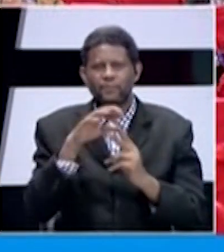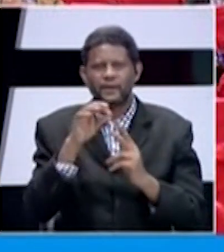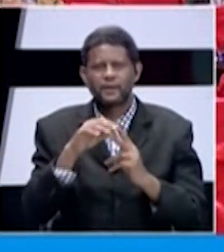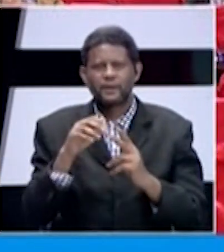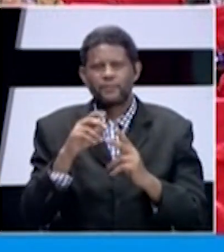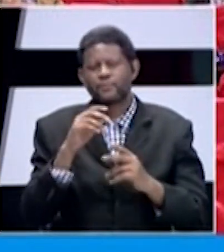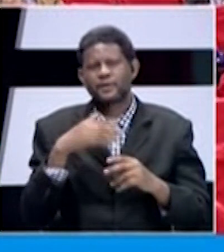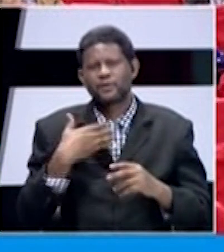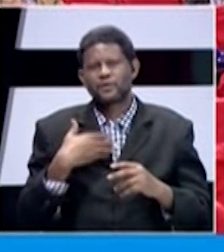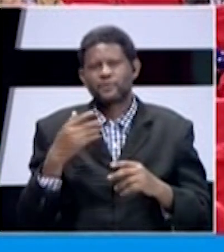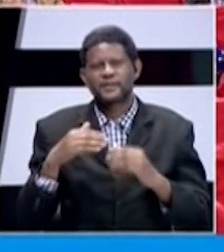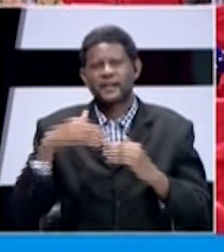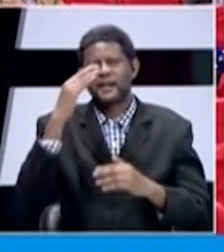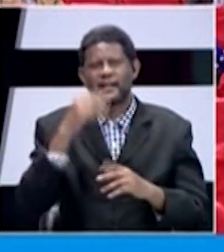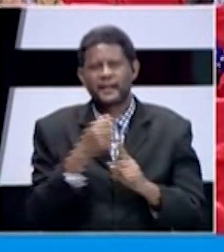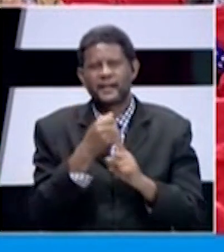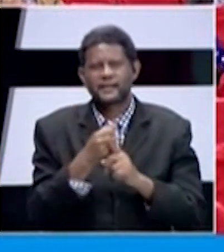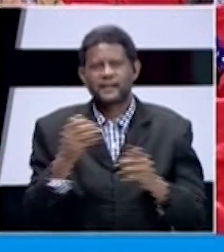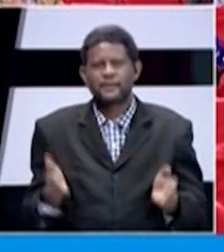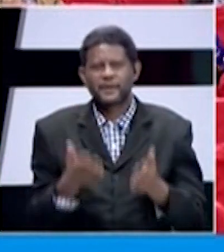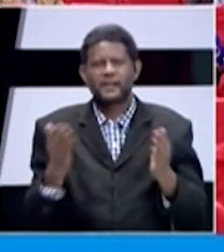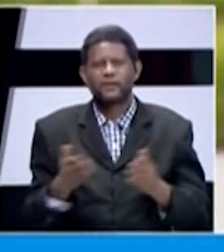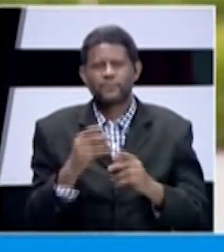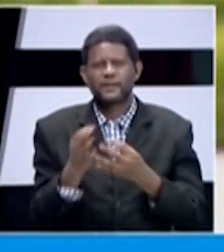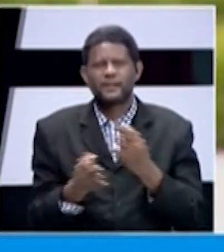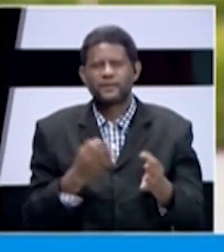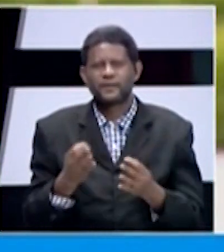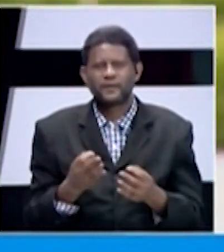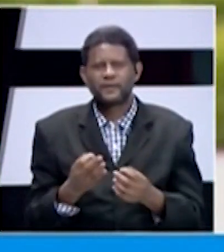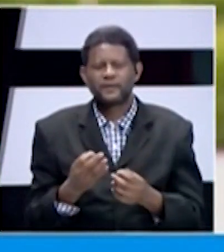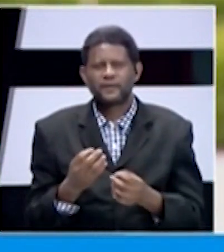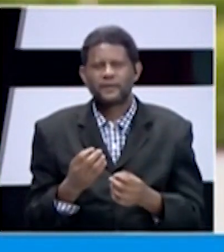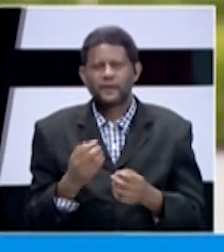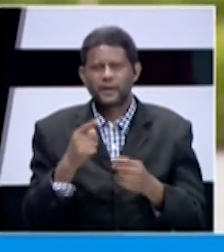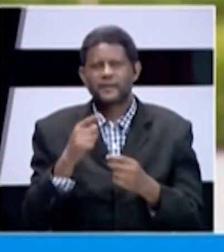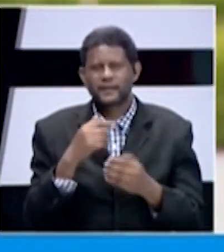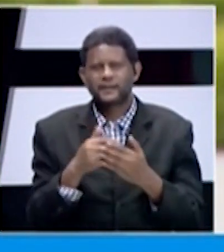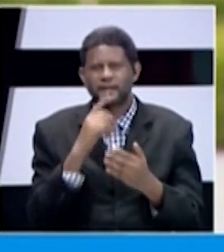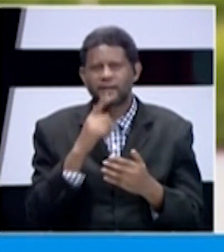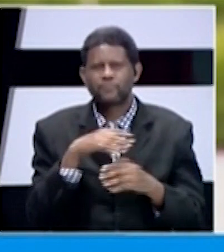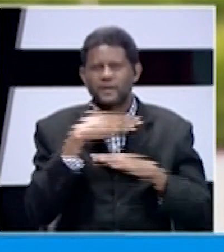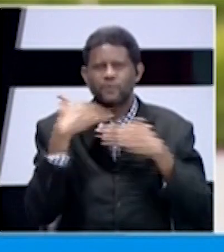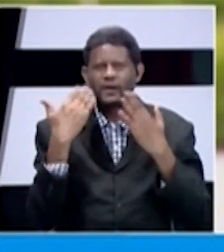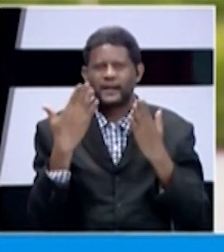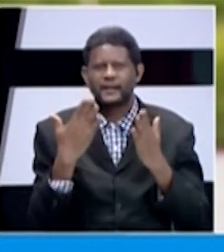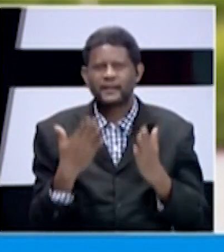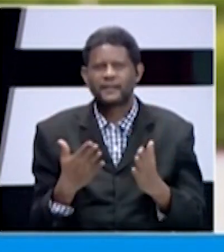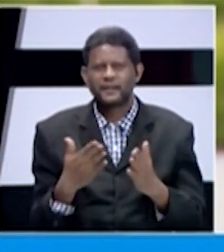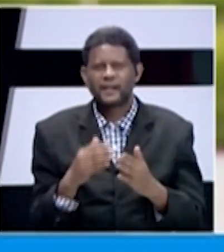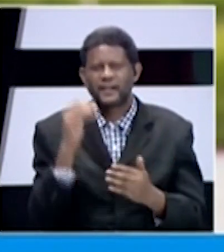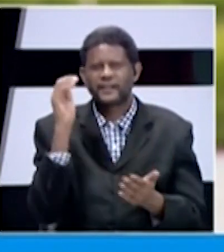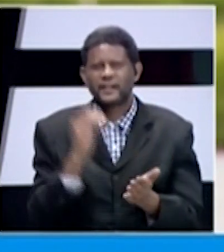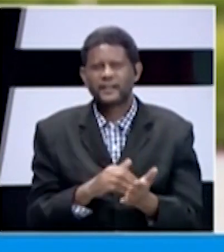ዝሐገሶምን ነዝለዓለ ቃልሲ ከም ዘለዓዕሎምን ገሊፆም ኣብ ፀባ ኢና ዘለና መስዋእቲ ህዝቢ